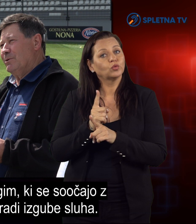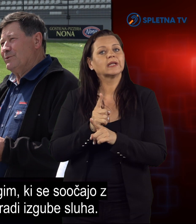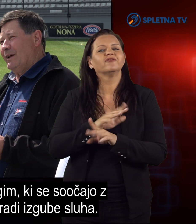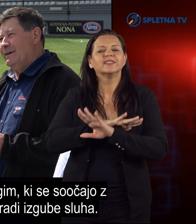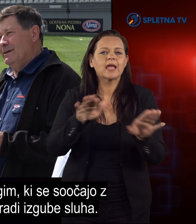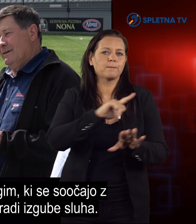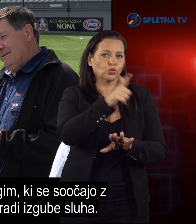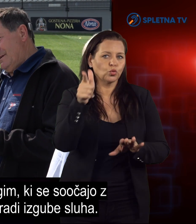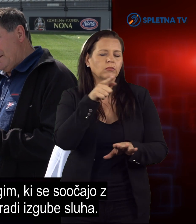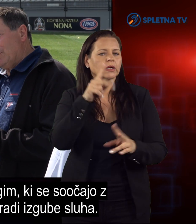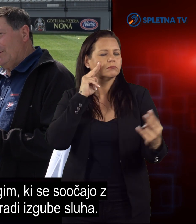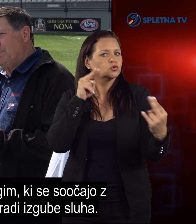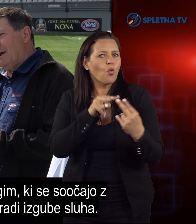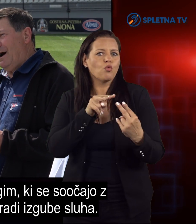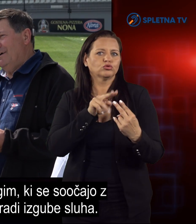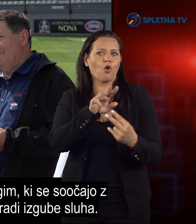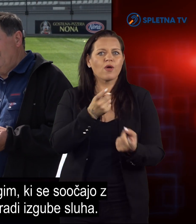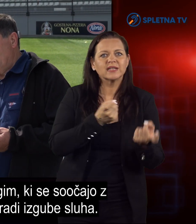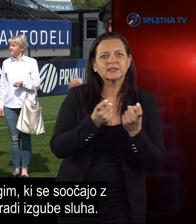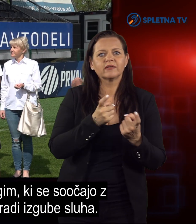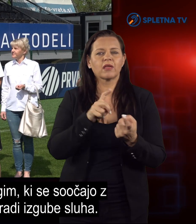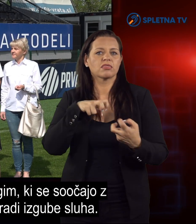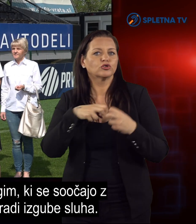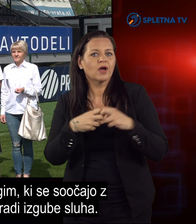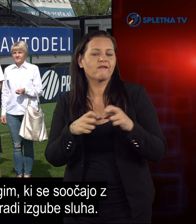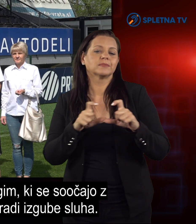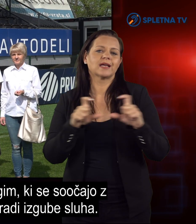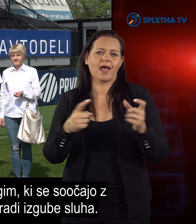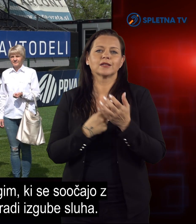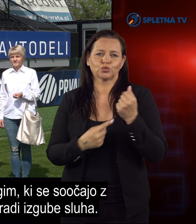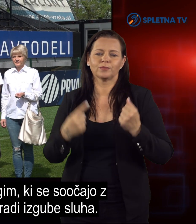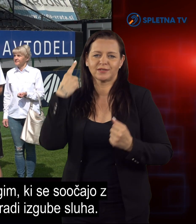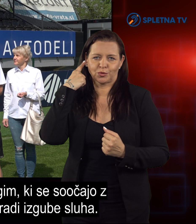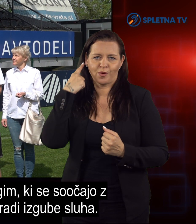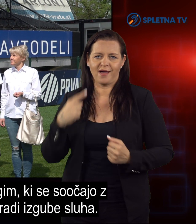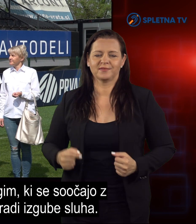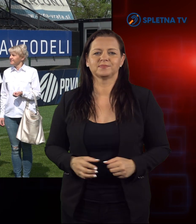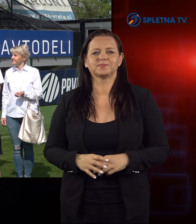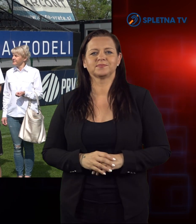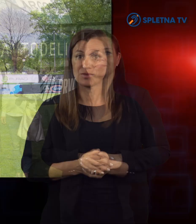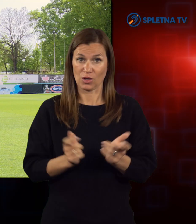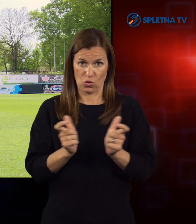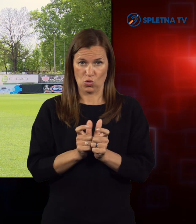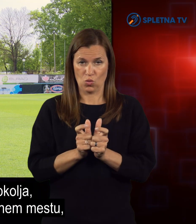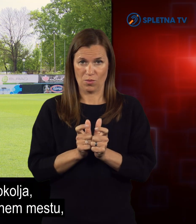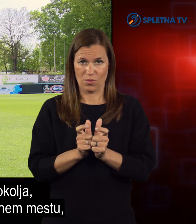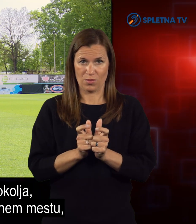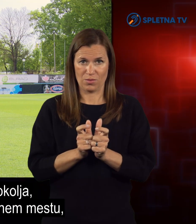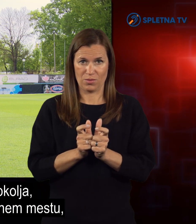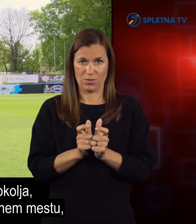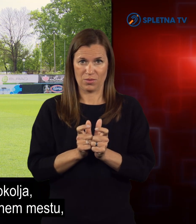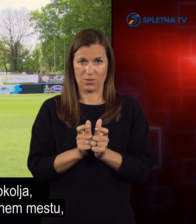ampak tudi vsem drugim, ki se soočajo z izzivi in težavami zaradi izgube sluha. Hrup